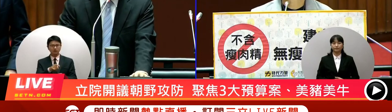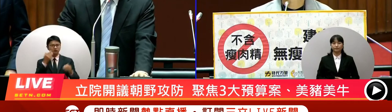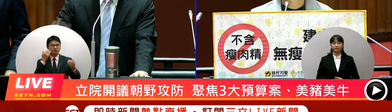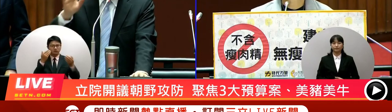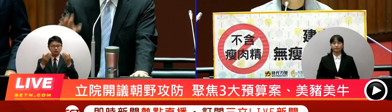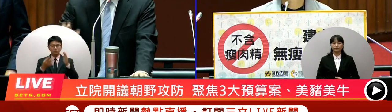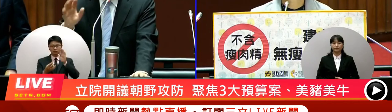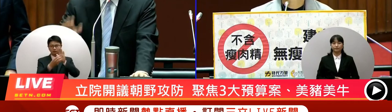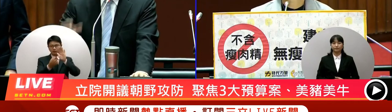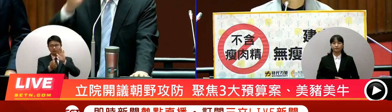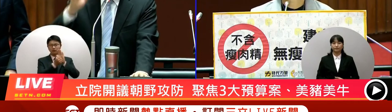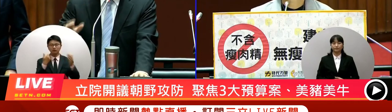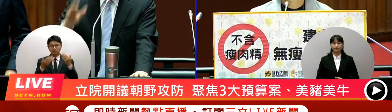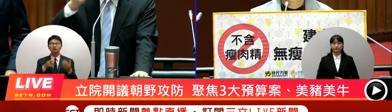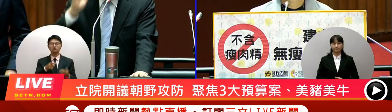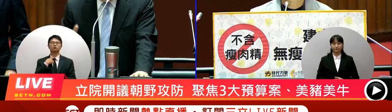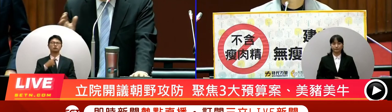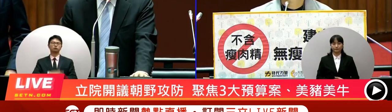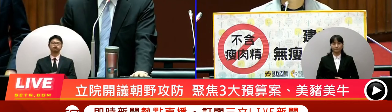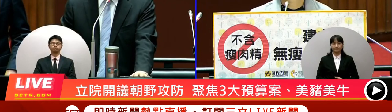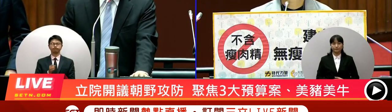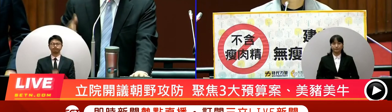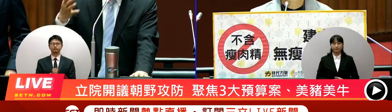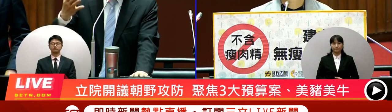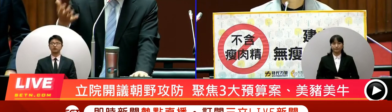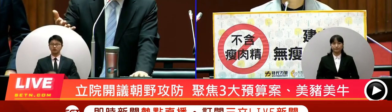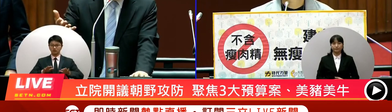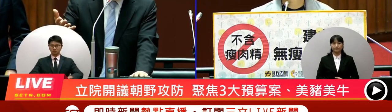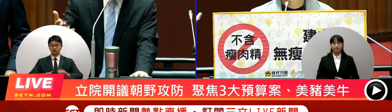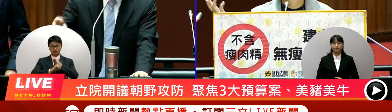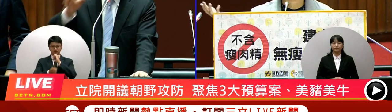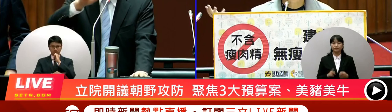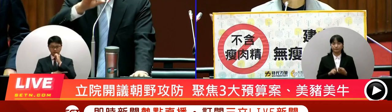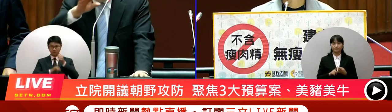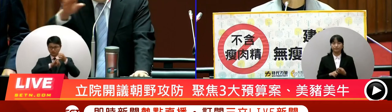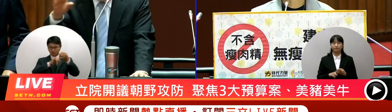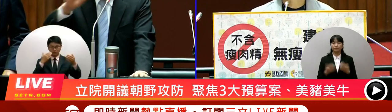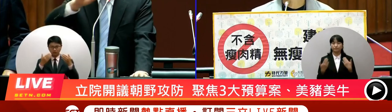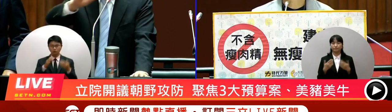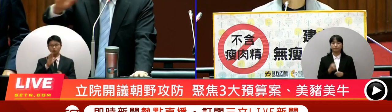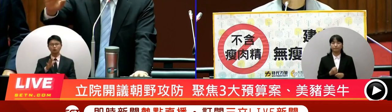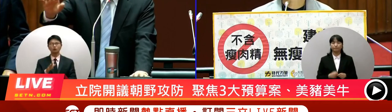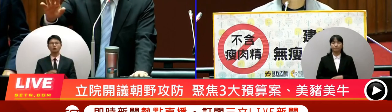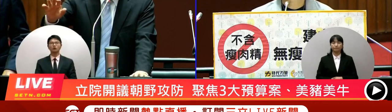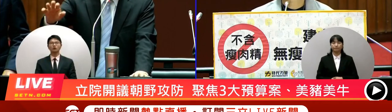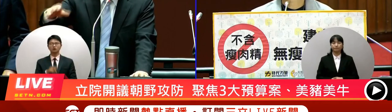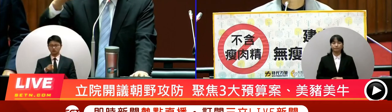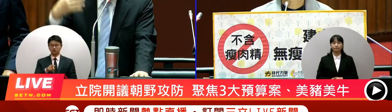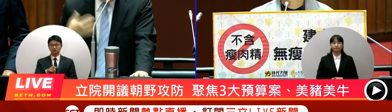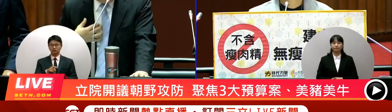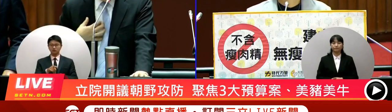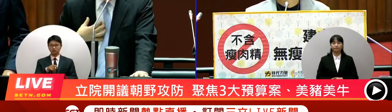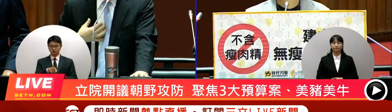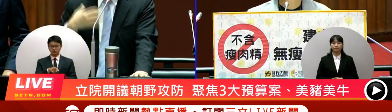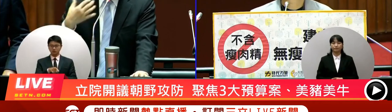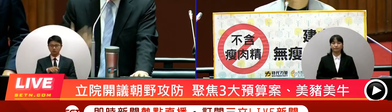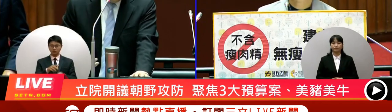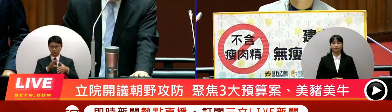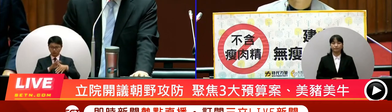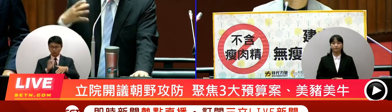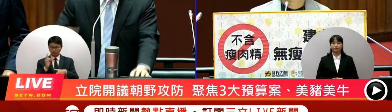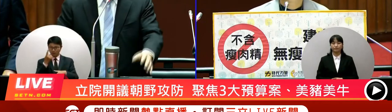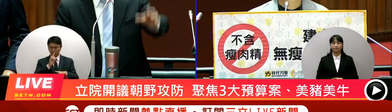做。这个就是我们现行的法律就很清楚， 对，就可以做。 我们一定要有明白的标示，政府也